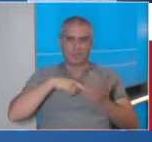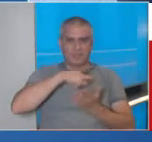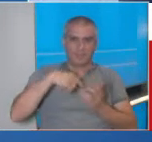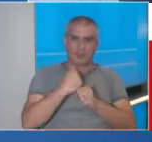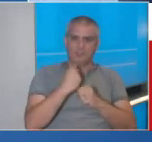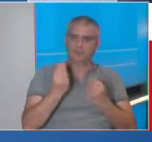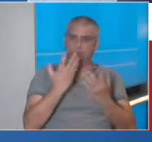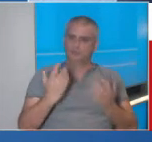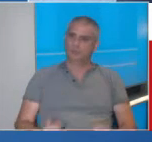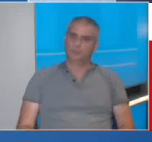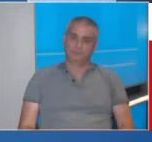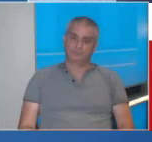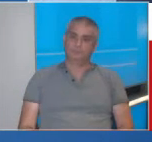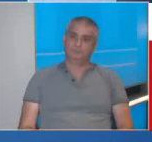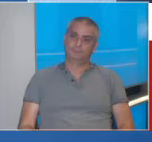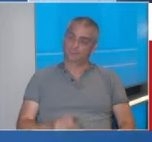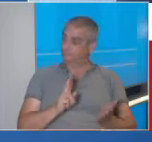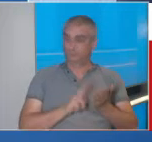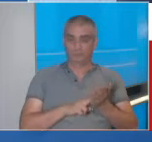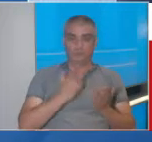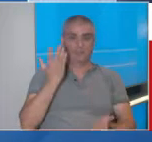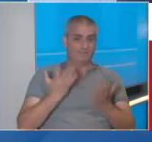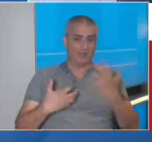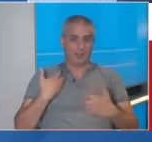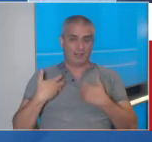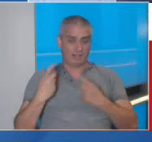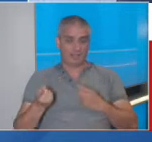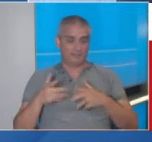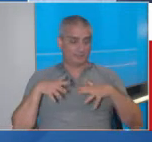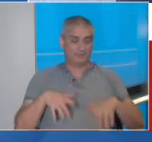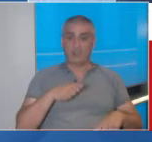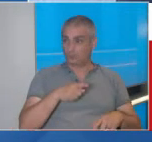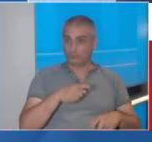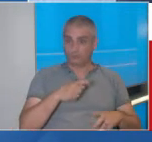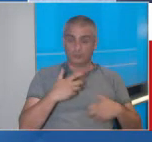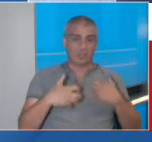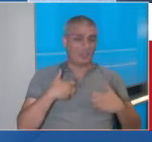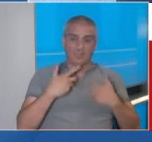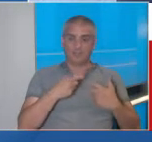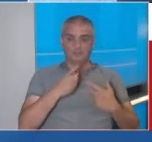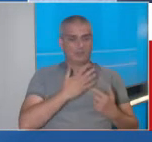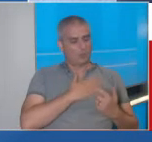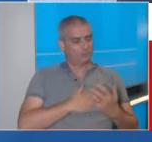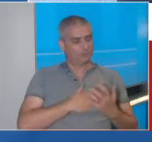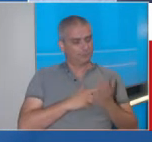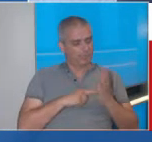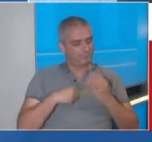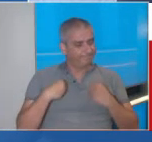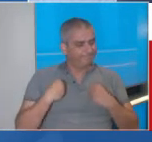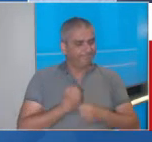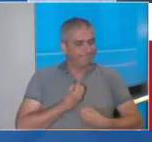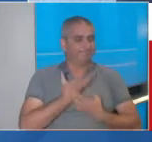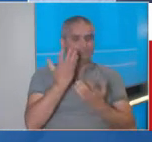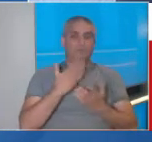משהו. אתה צודק, ההבדל בין כעס לייאוש, שכעס אתה רוצה להוציא אותו לאנשהו, ואתה